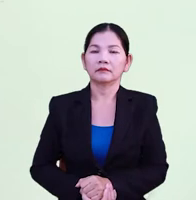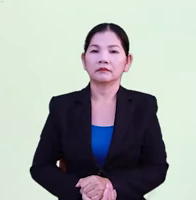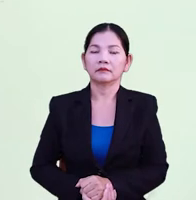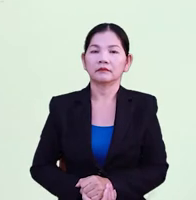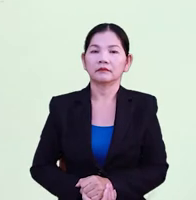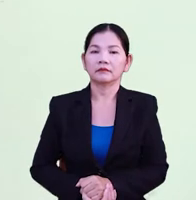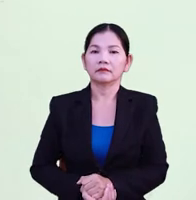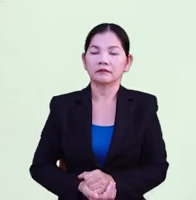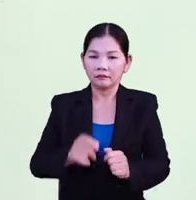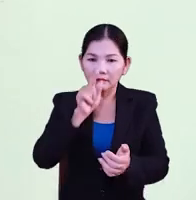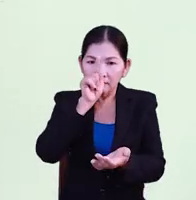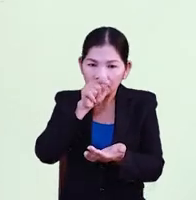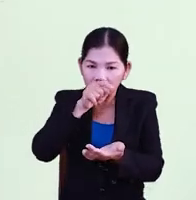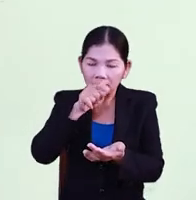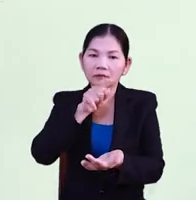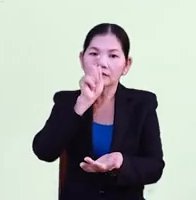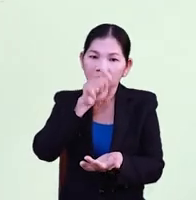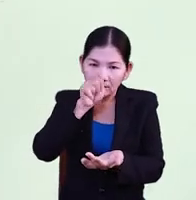មួនមួយណាទៅ